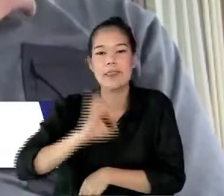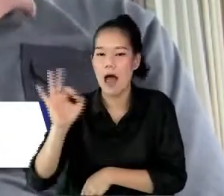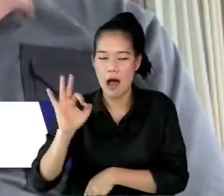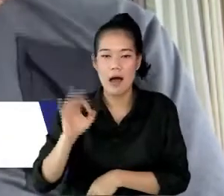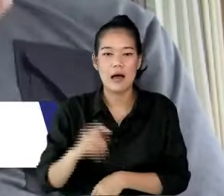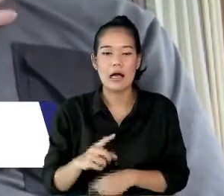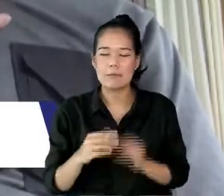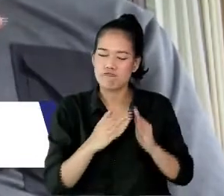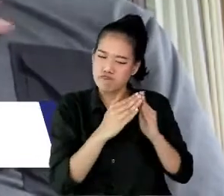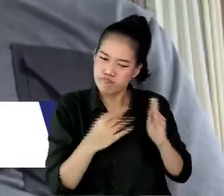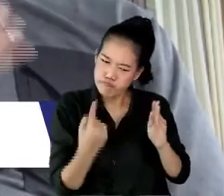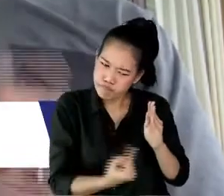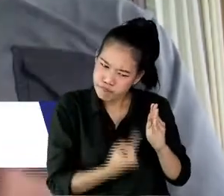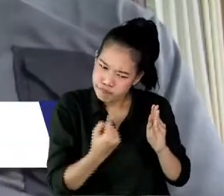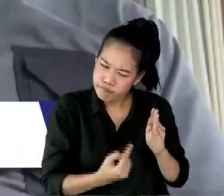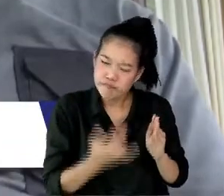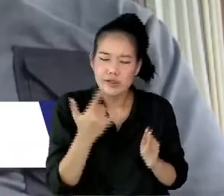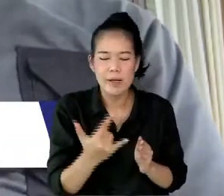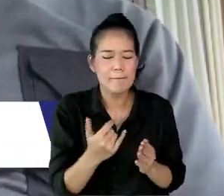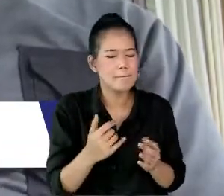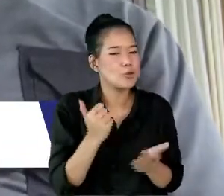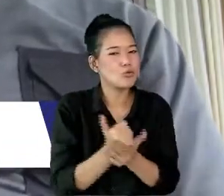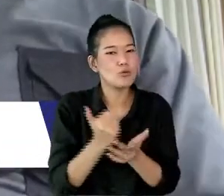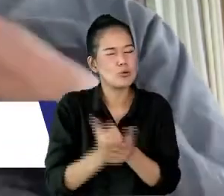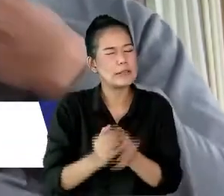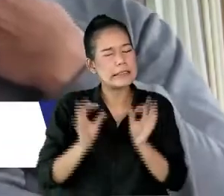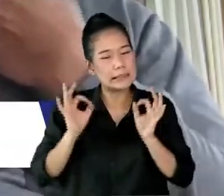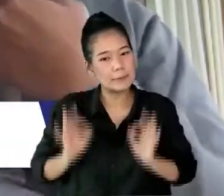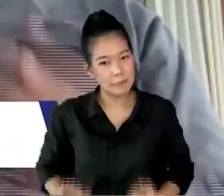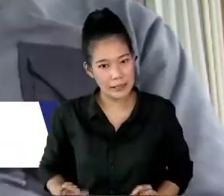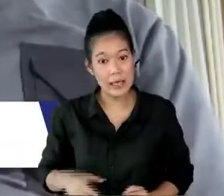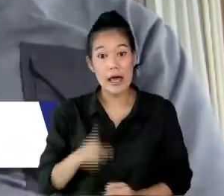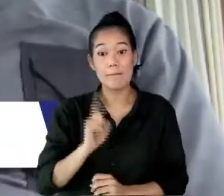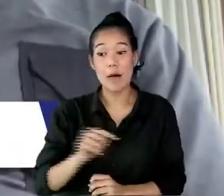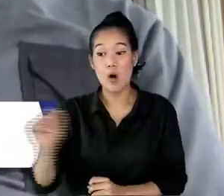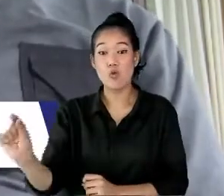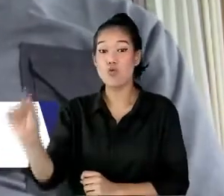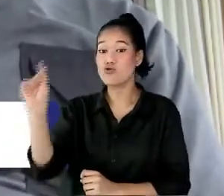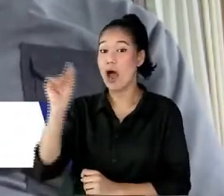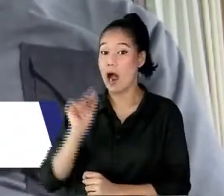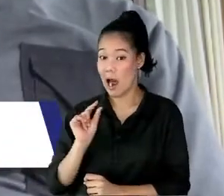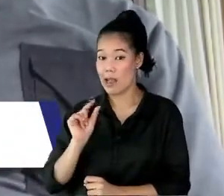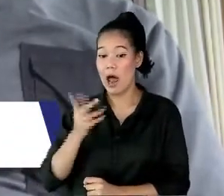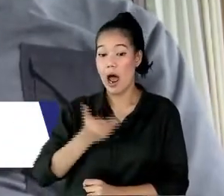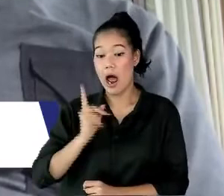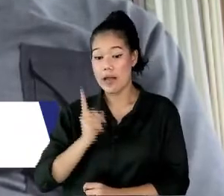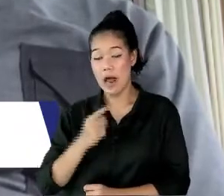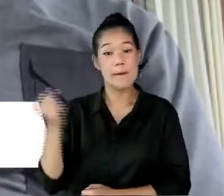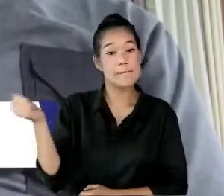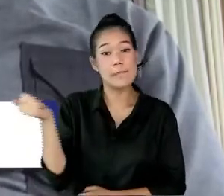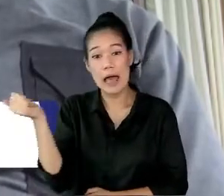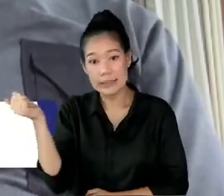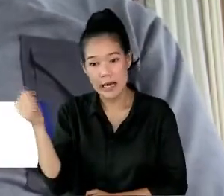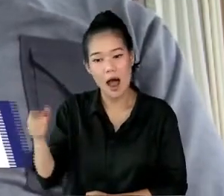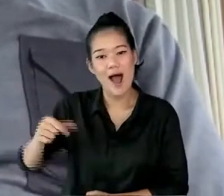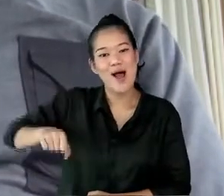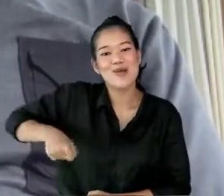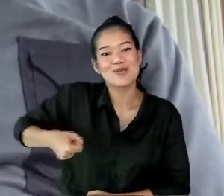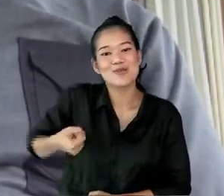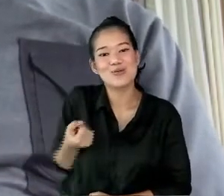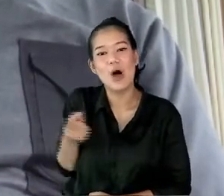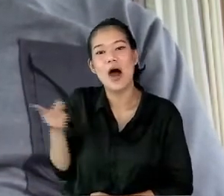termasuk keluarga sangat disiplin. Bahkan kalau ada undangan untuk syuting pun, suami saya